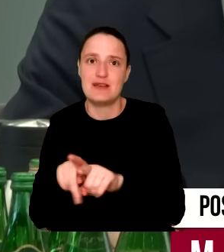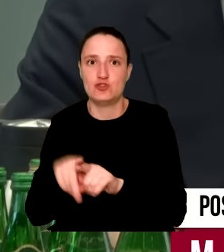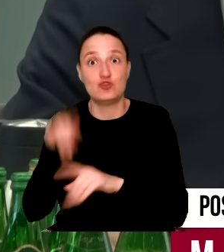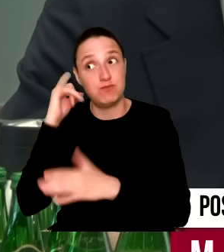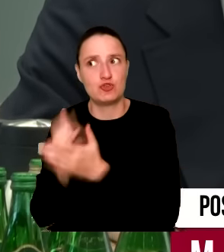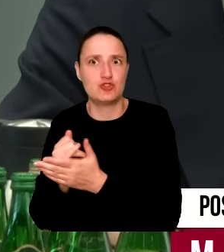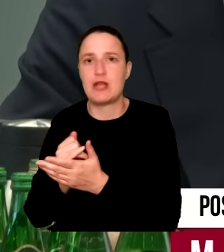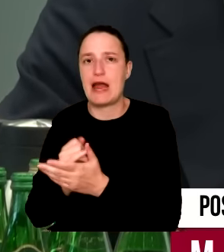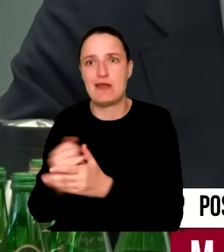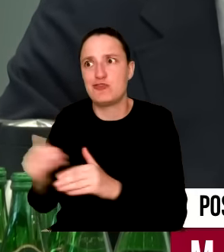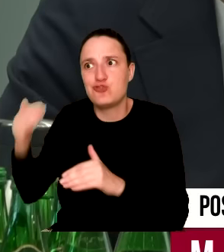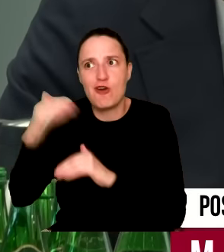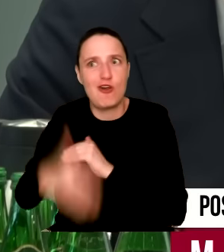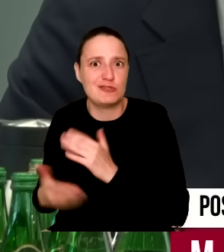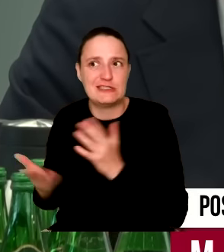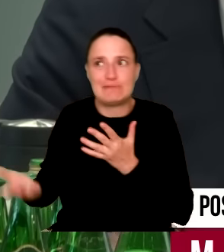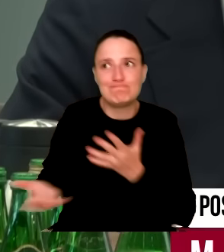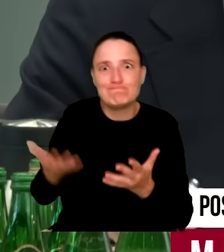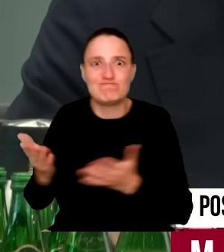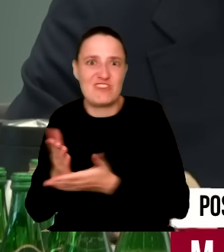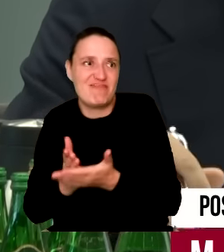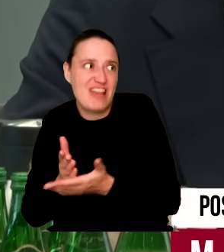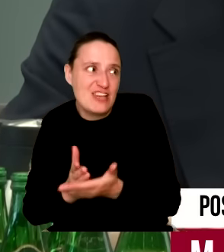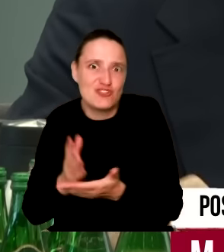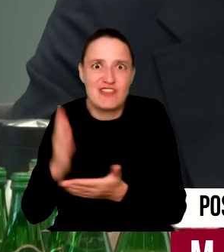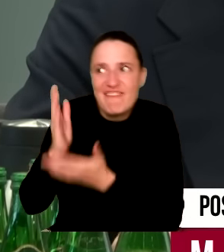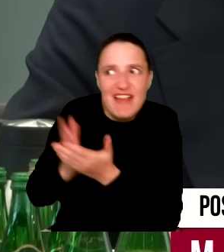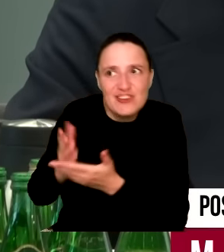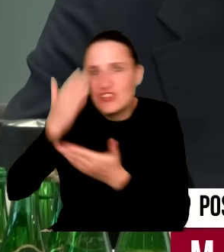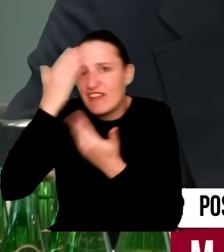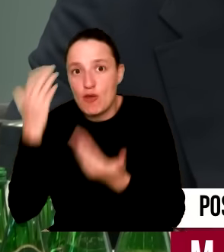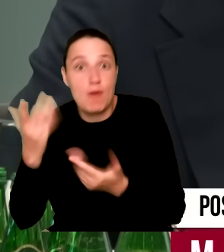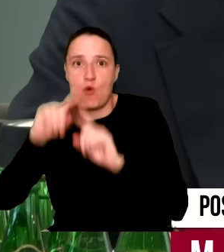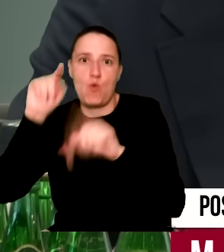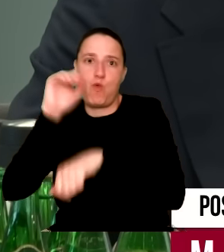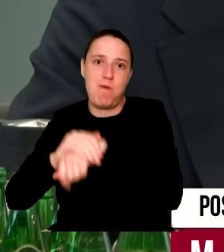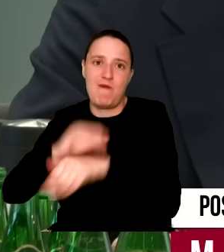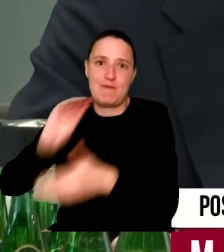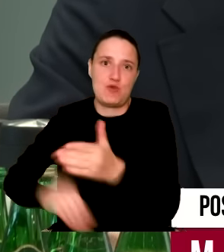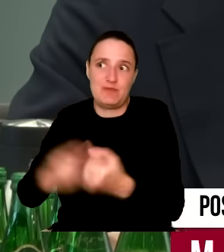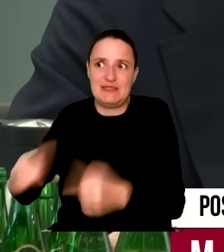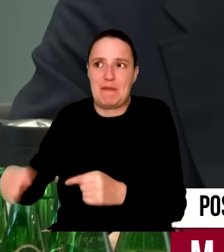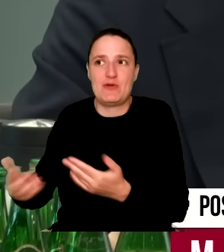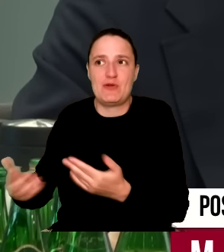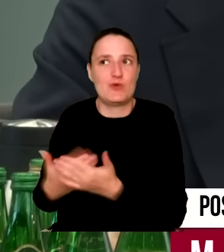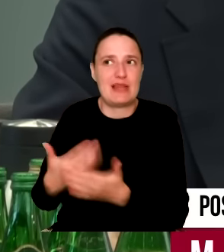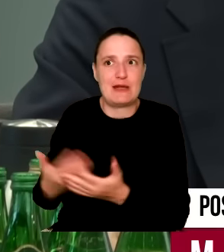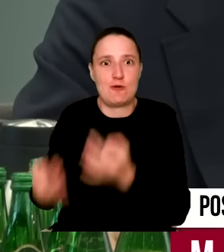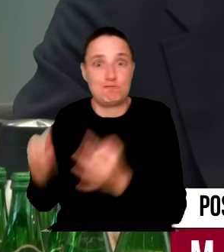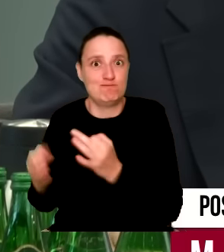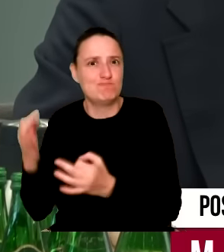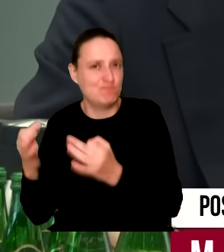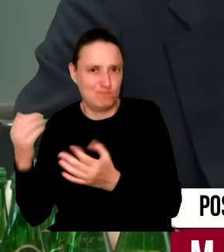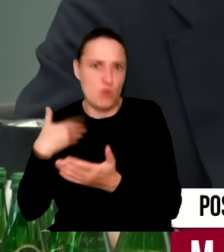no ta wiarygodność została podważona w tamtym czasie skoro nie została ostatecznie podpisana umowa należał